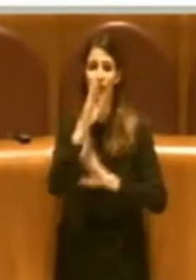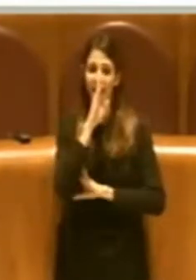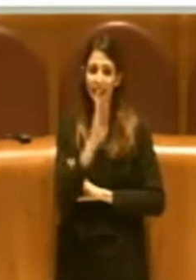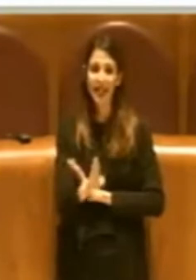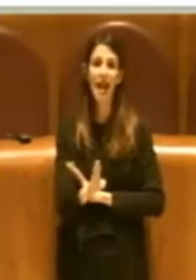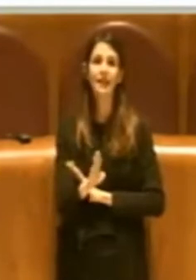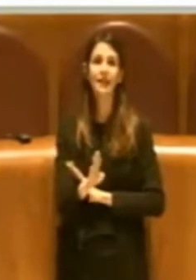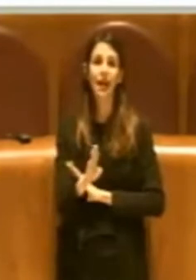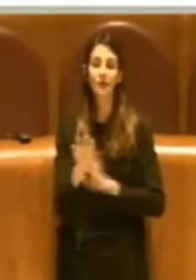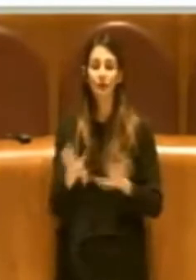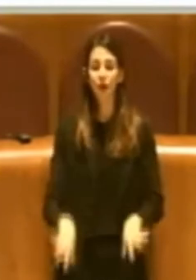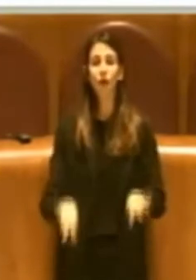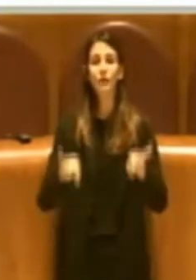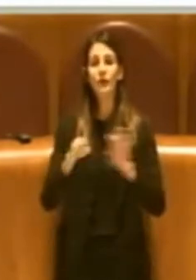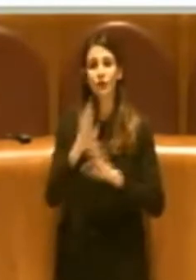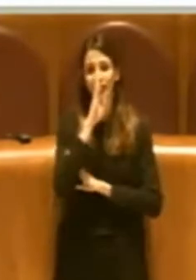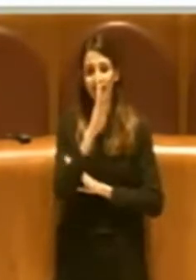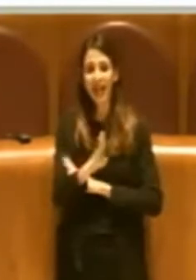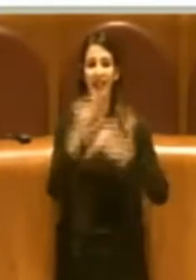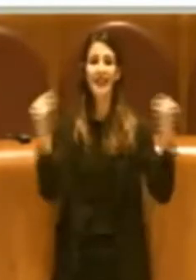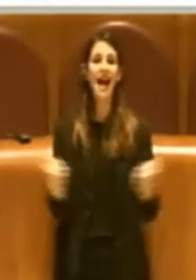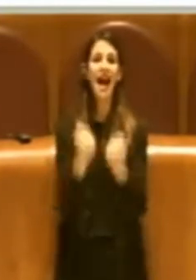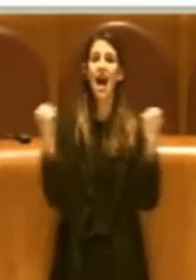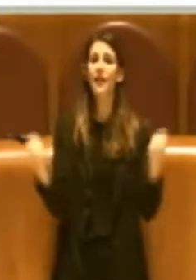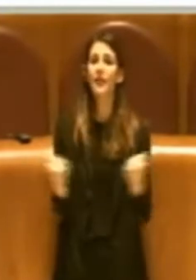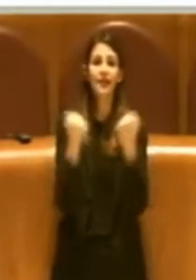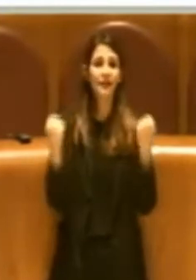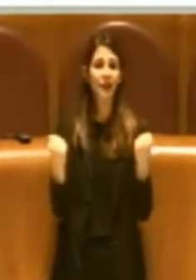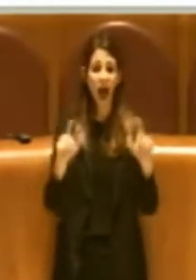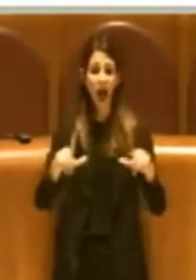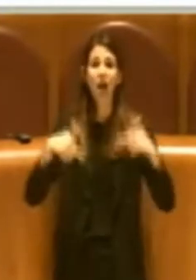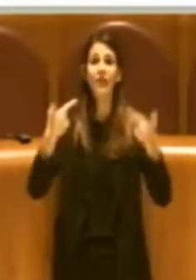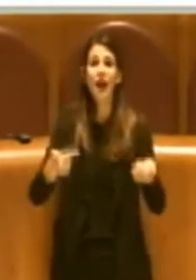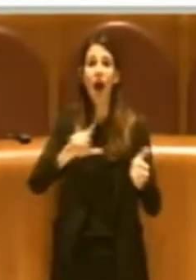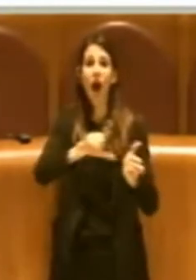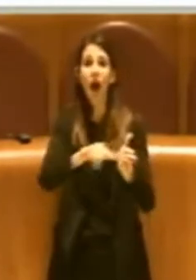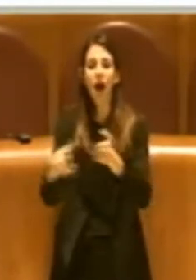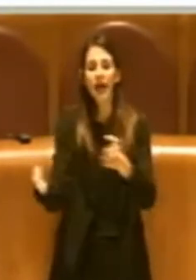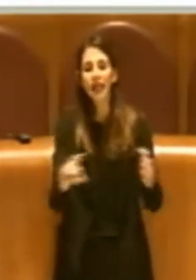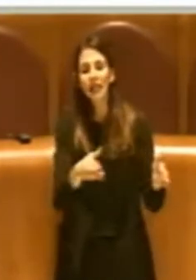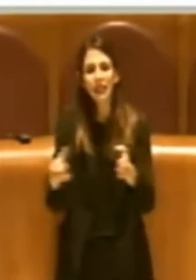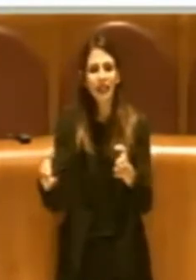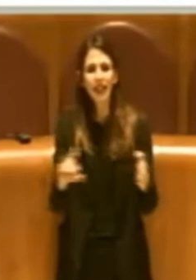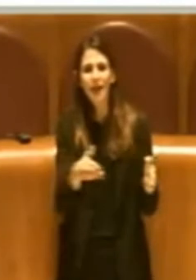sospensione delle attività, senza concedere neanche un periodo temporaneo perché possa chiarire